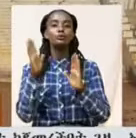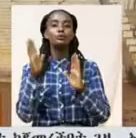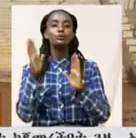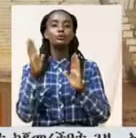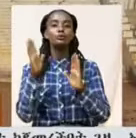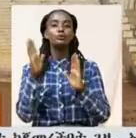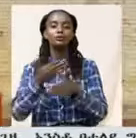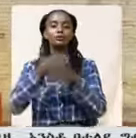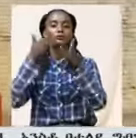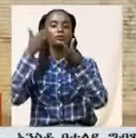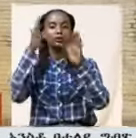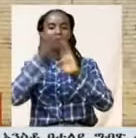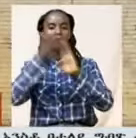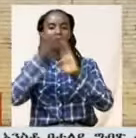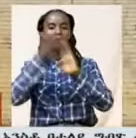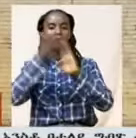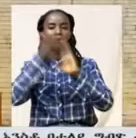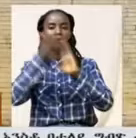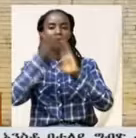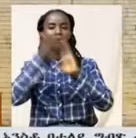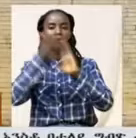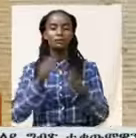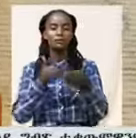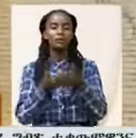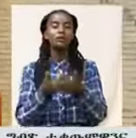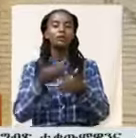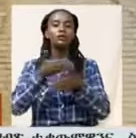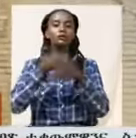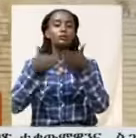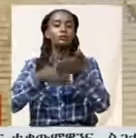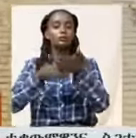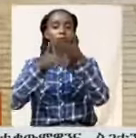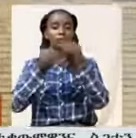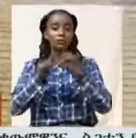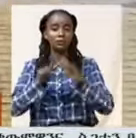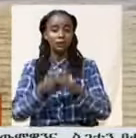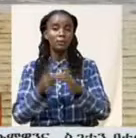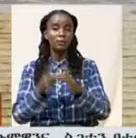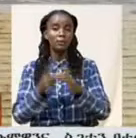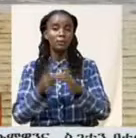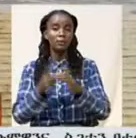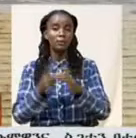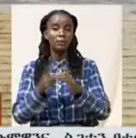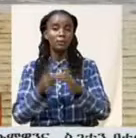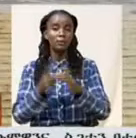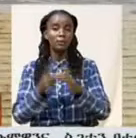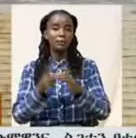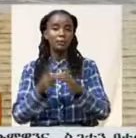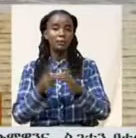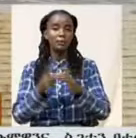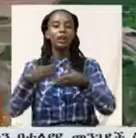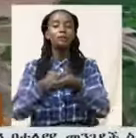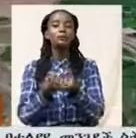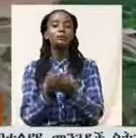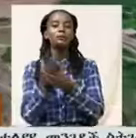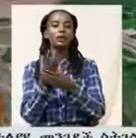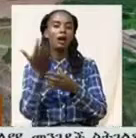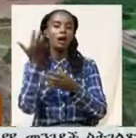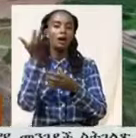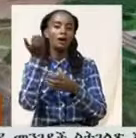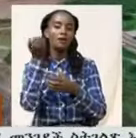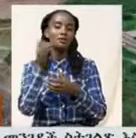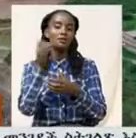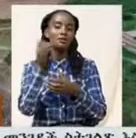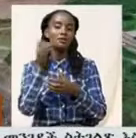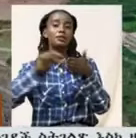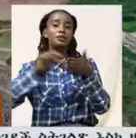የግድቡ አፈጻጸም 79% ደርሷል። የግድቡ ግንባታ ከተጀመረበት ጊዜ አንስቶ እስካሁን ከተለያዩ የገቢ ምንጮች ከ15 ቢሊዮን